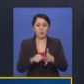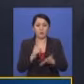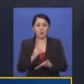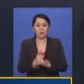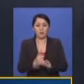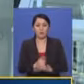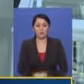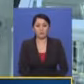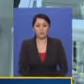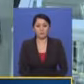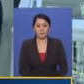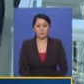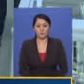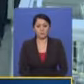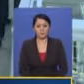тиіс.